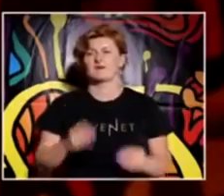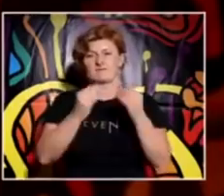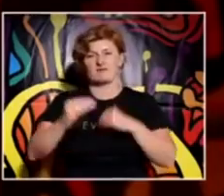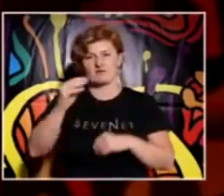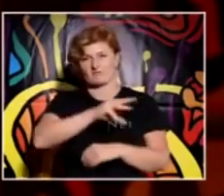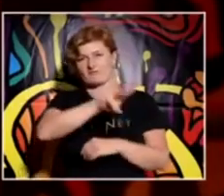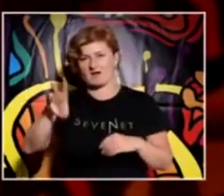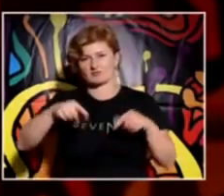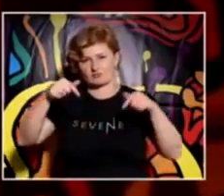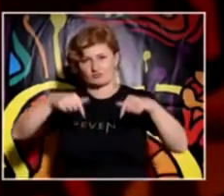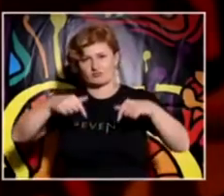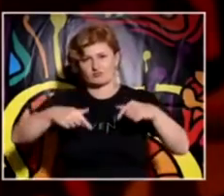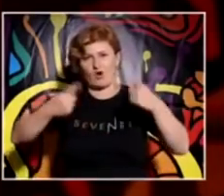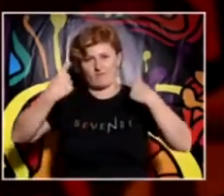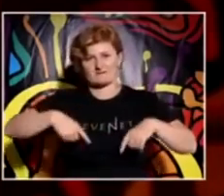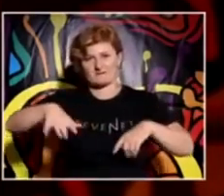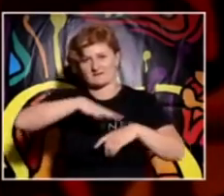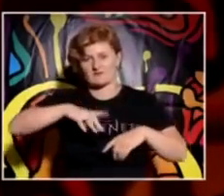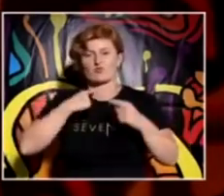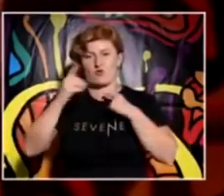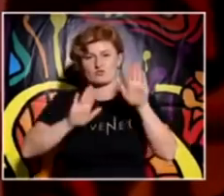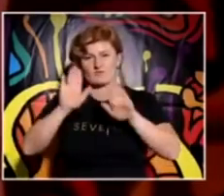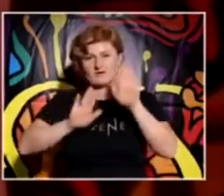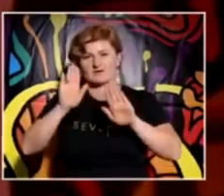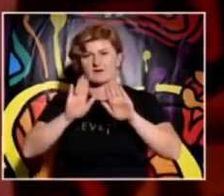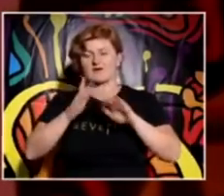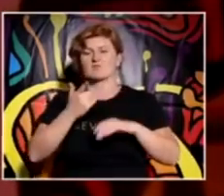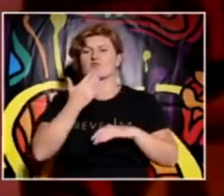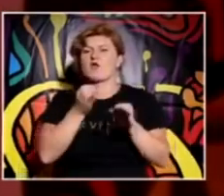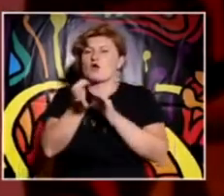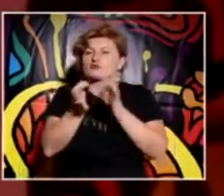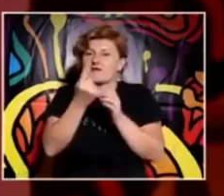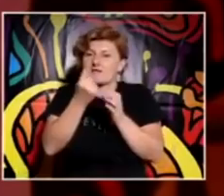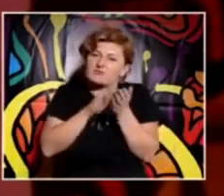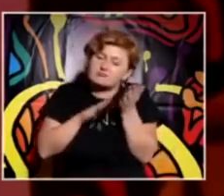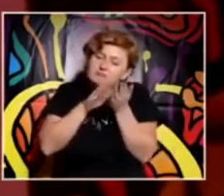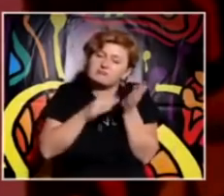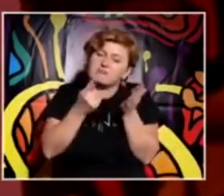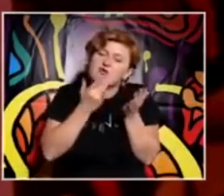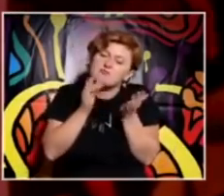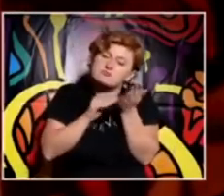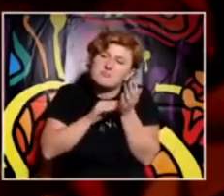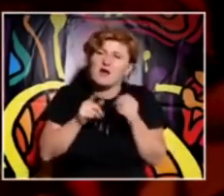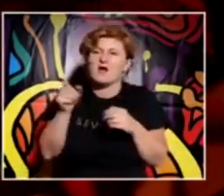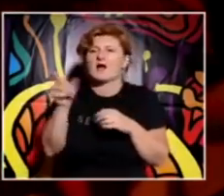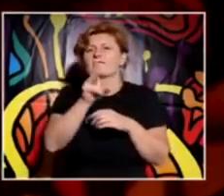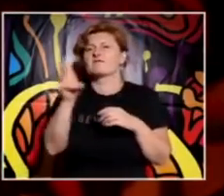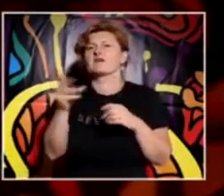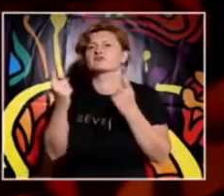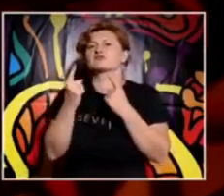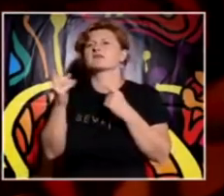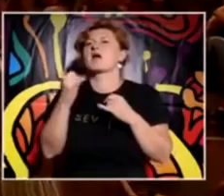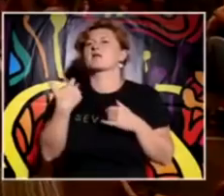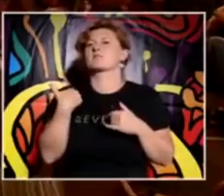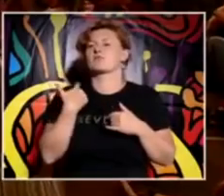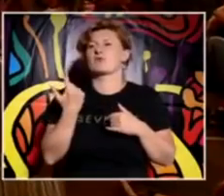Was, obecnych tutaj teraz na sali i w tej chwili głosujących, mówi oszczędzam grosz do grosza. W Waszym przypadku jak było, Sabina? Jak to wyglądało?